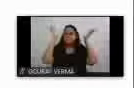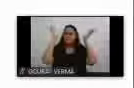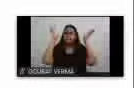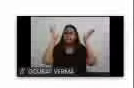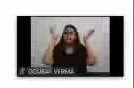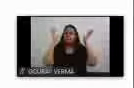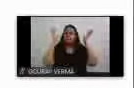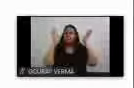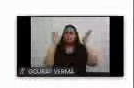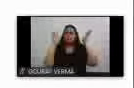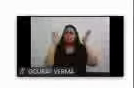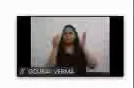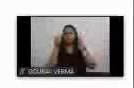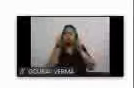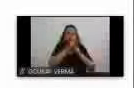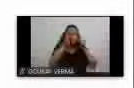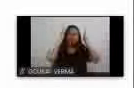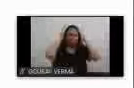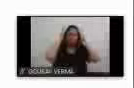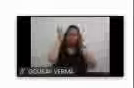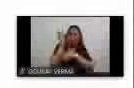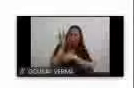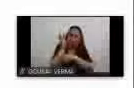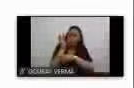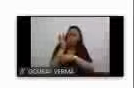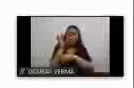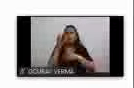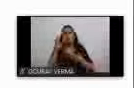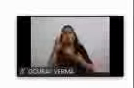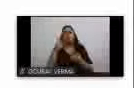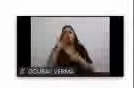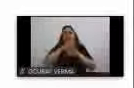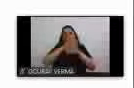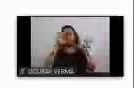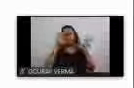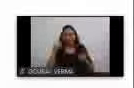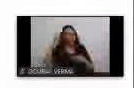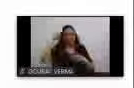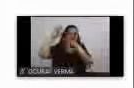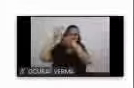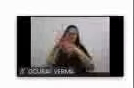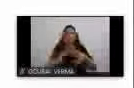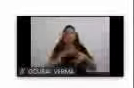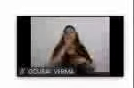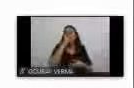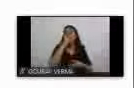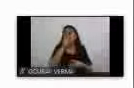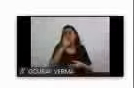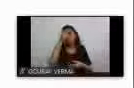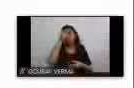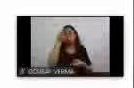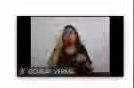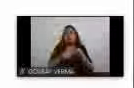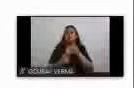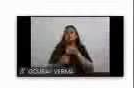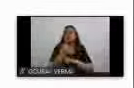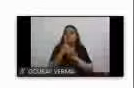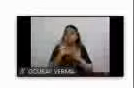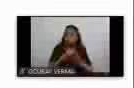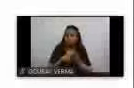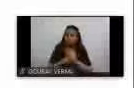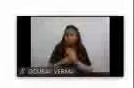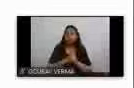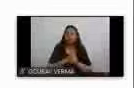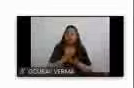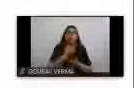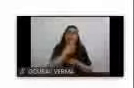कुछ बच्चों का बहुत छोटा होता है, ये सब अफेक्ट करता है विजन को. एनी अदर मेडिकल कंसर्न्स है चाइल्ड में, हियरिंग में प्रॉब्लम